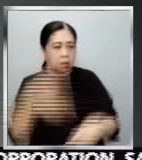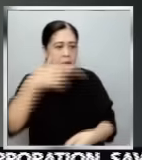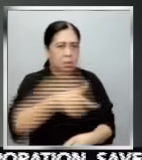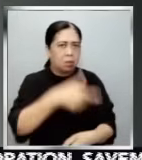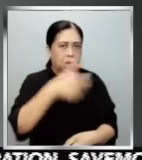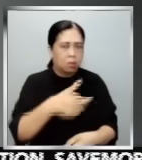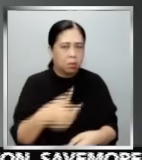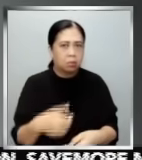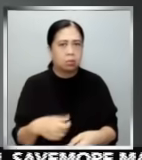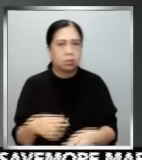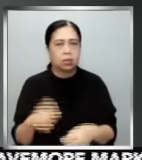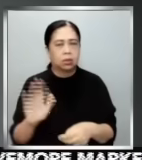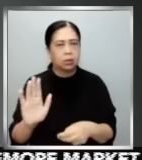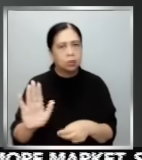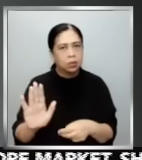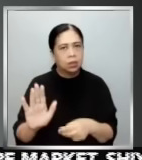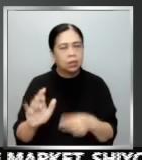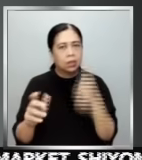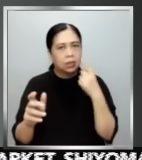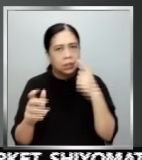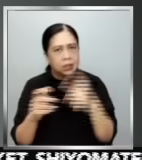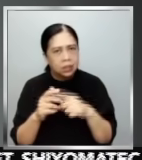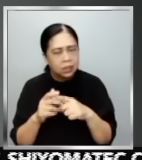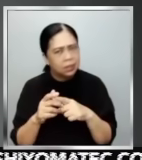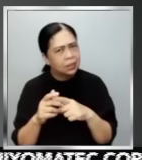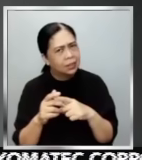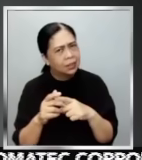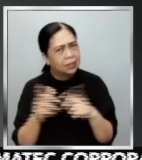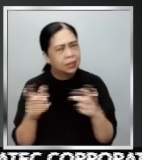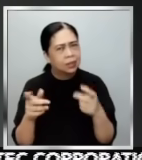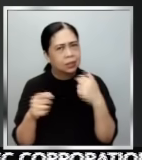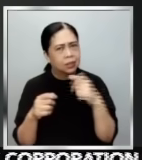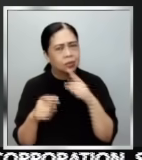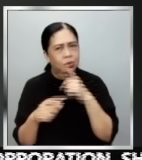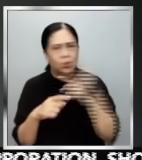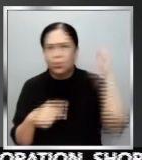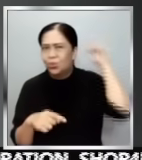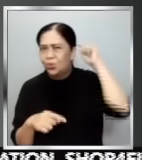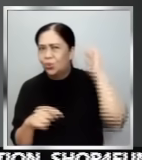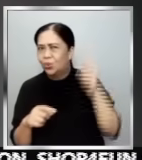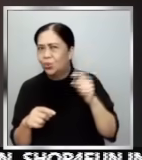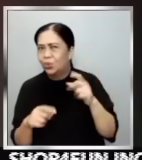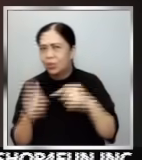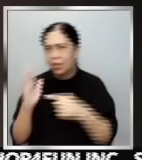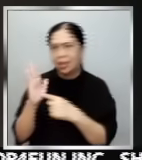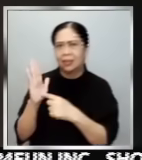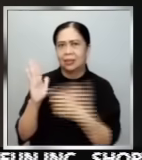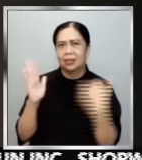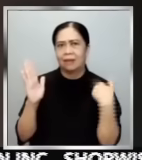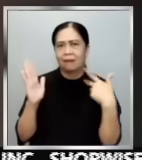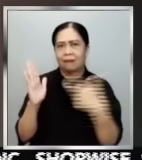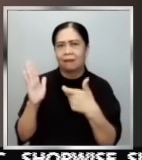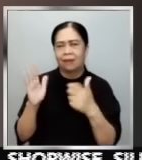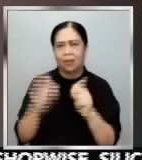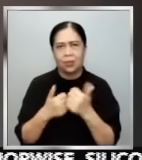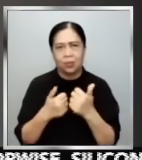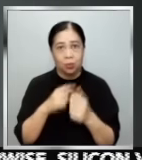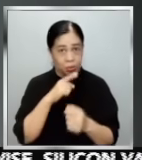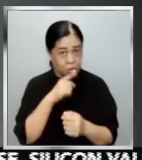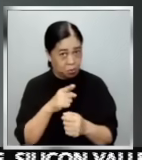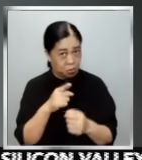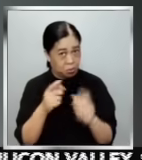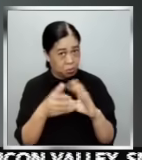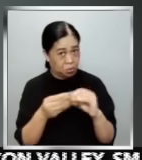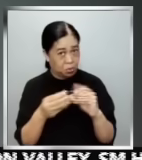Teka muna parang asintado daw eh nasa ulo talaga eh and nasa kamay talaga totoo ba yan